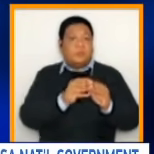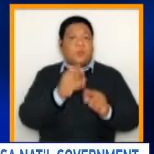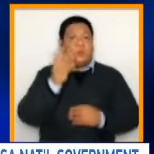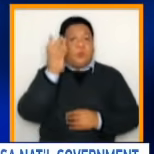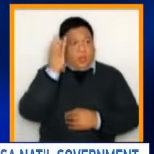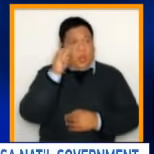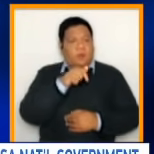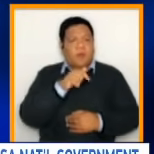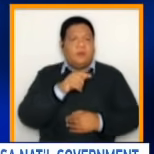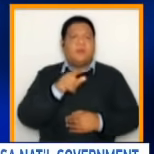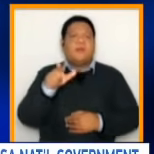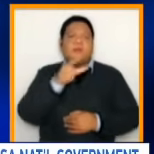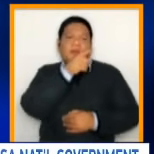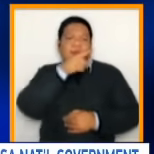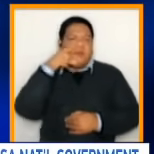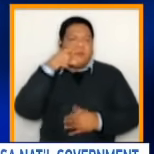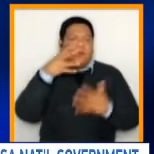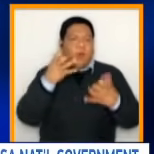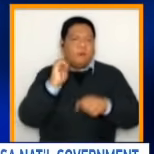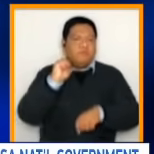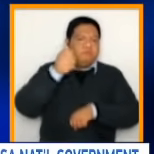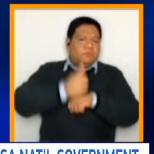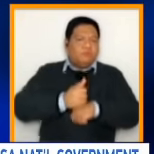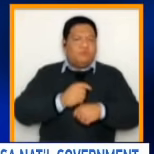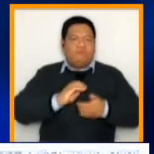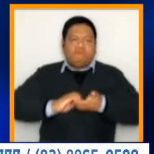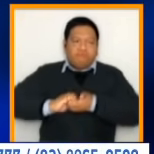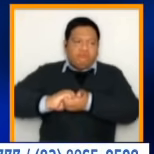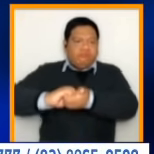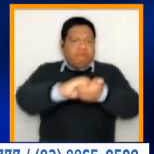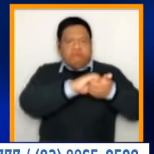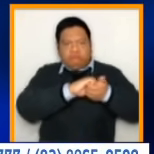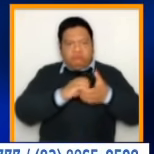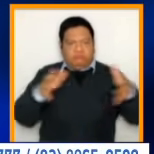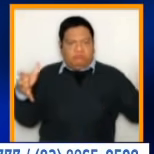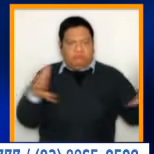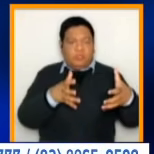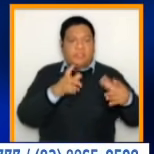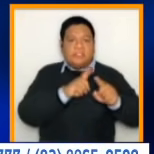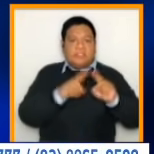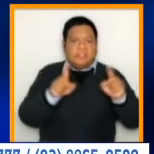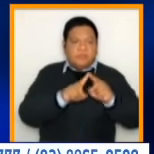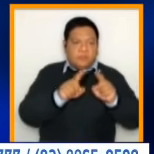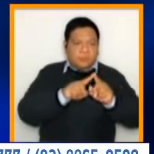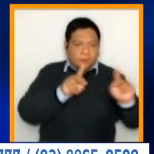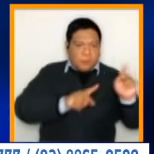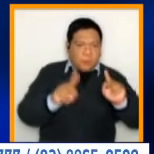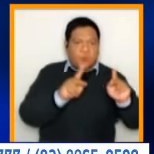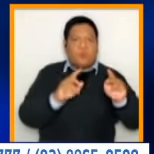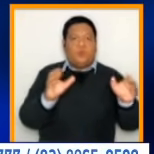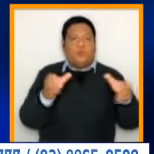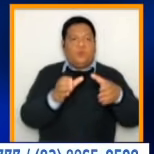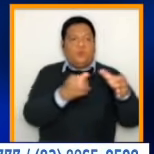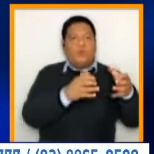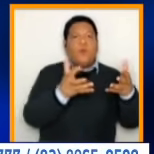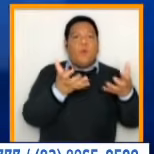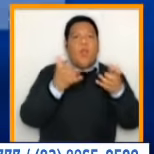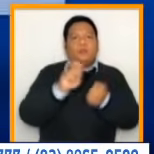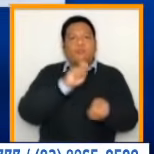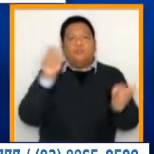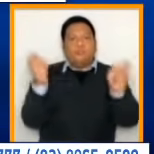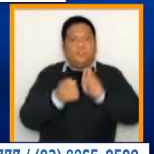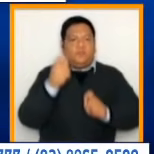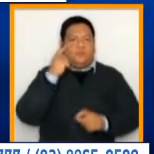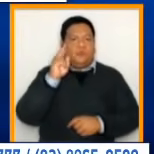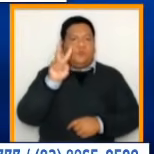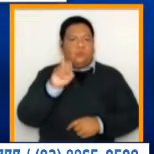ng pinakamalawak na alyansang posible sa mga grupo at individual na naghahanap ng pagbabago sa 2022. Si